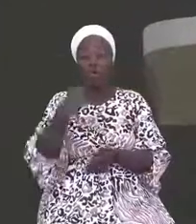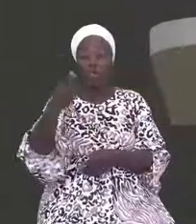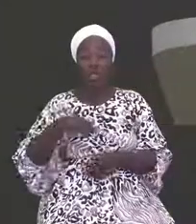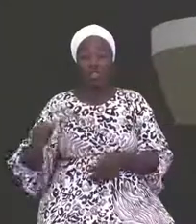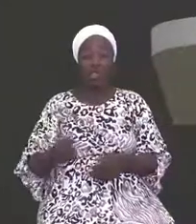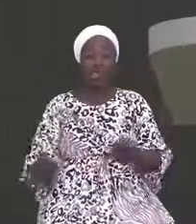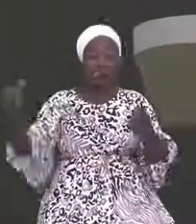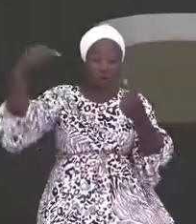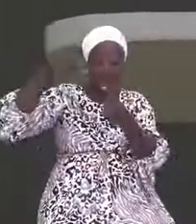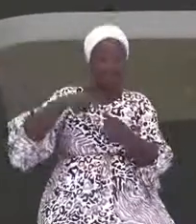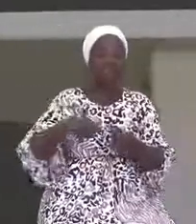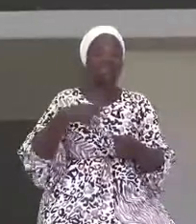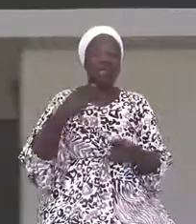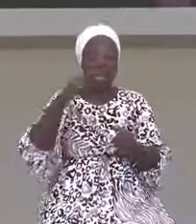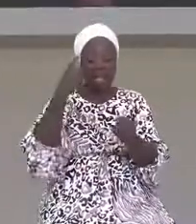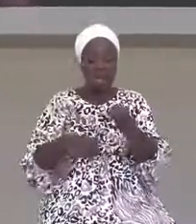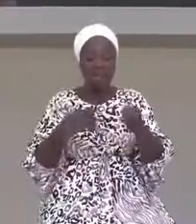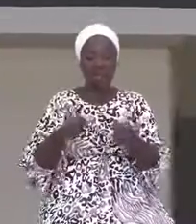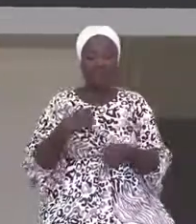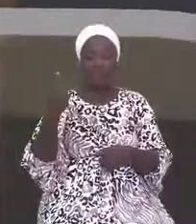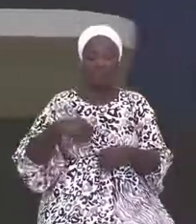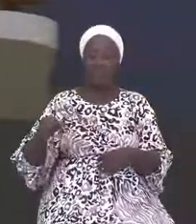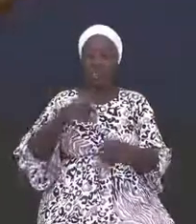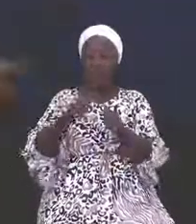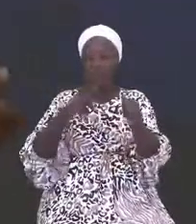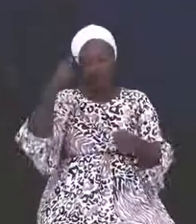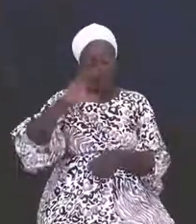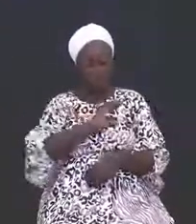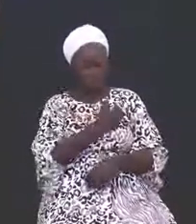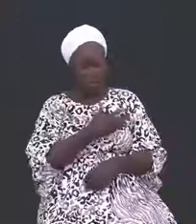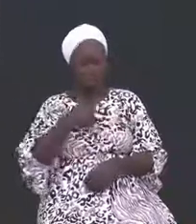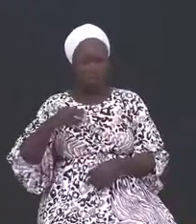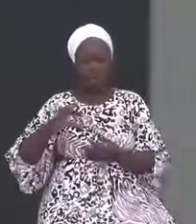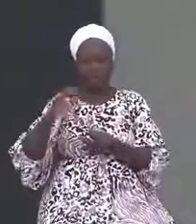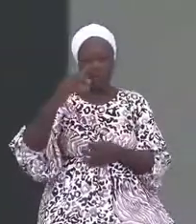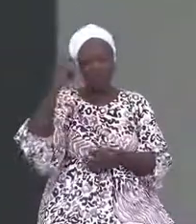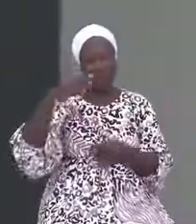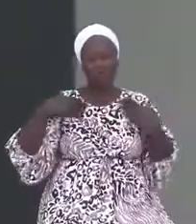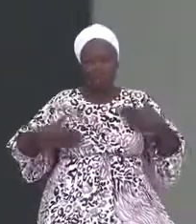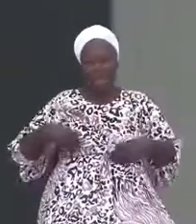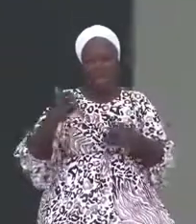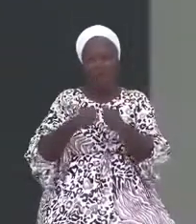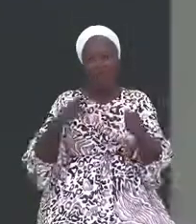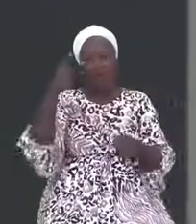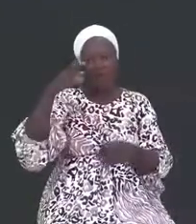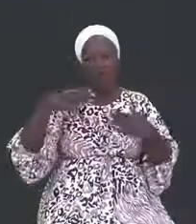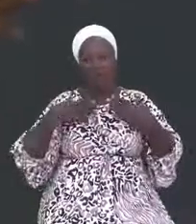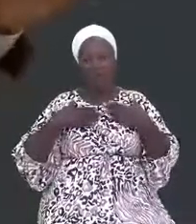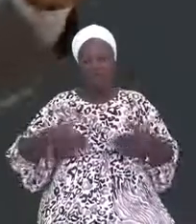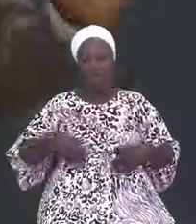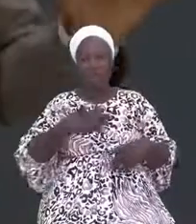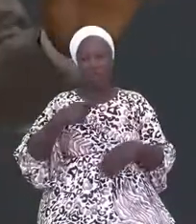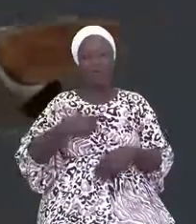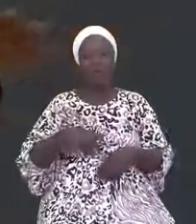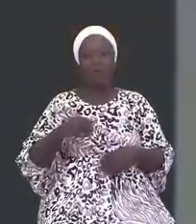jusqu'à l'éternité future. Tout ce qu'il faut pour ton âme, ton esprit, ton corps, tout ce qu'il faut pour ta vie, pour ton ministère, pour ta profession,